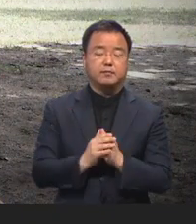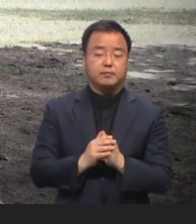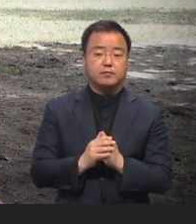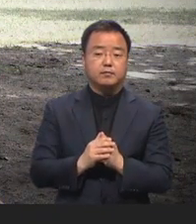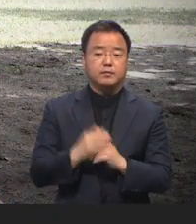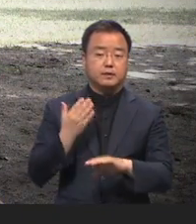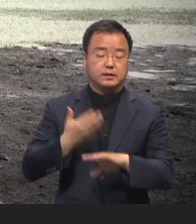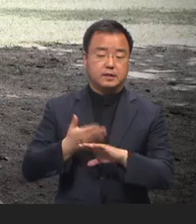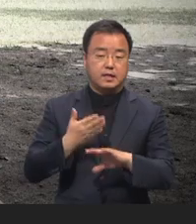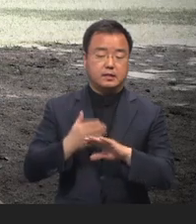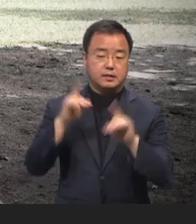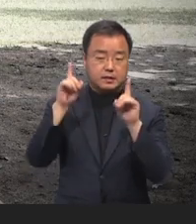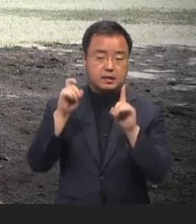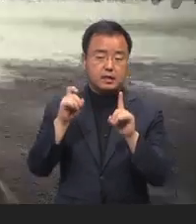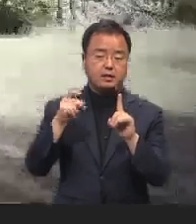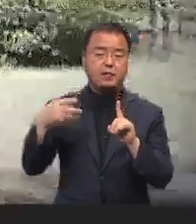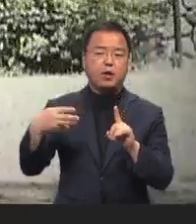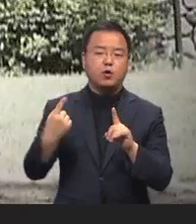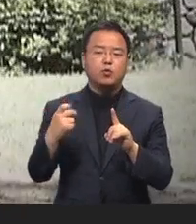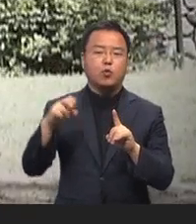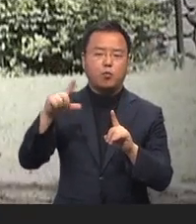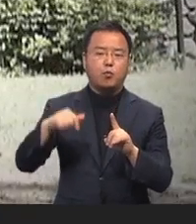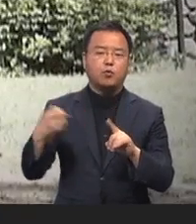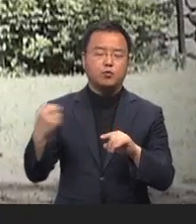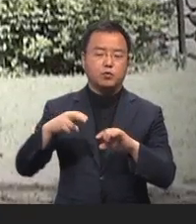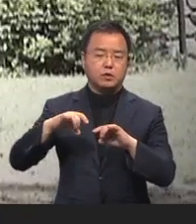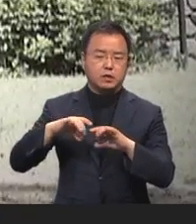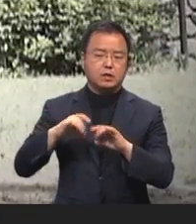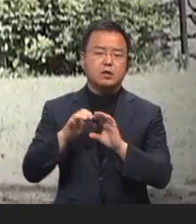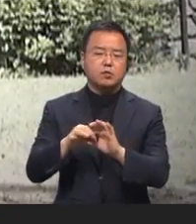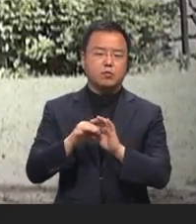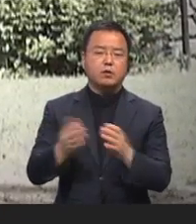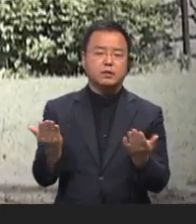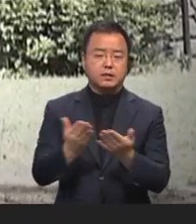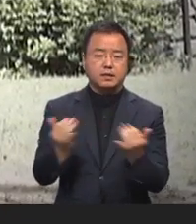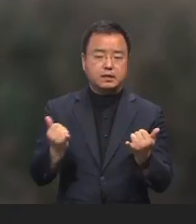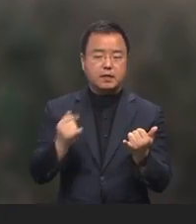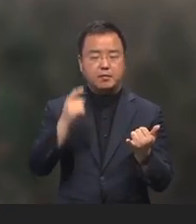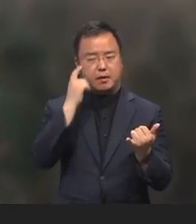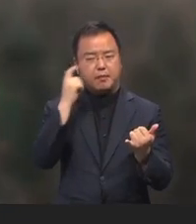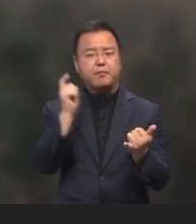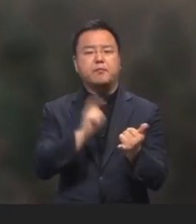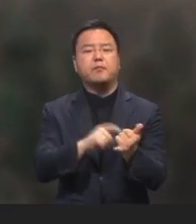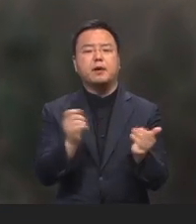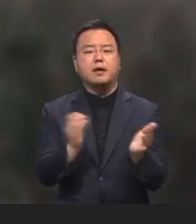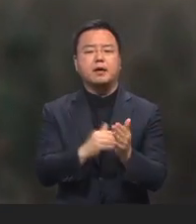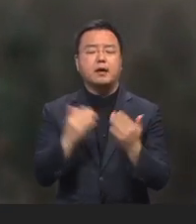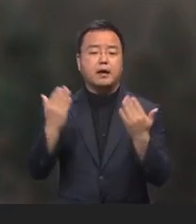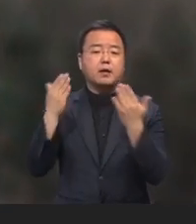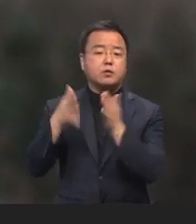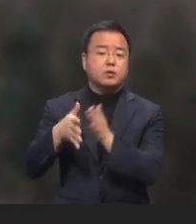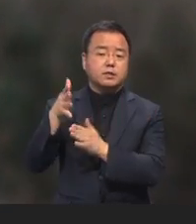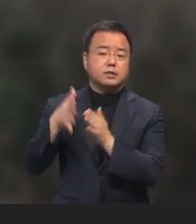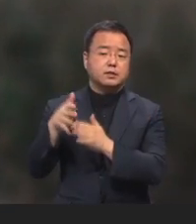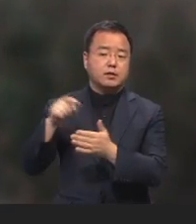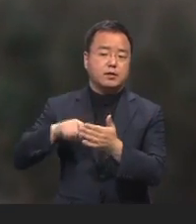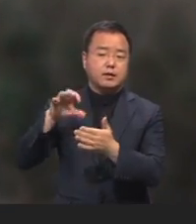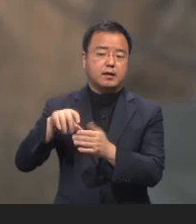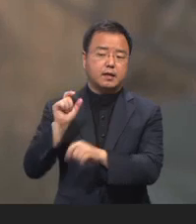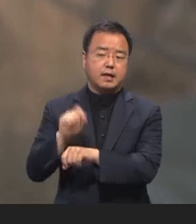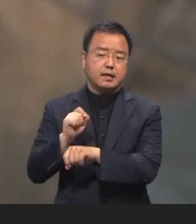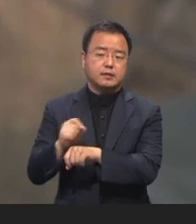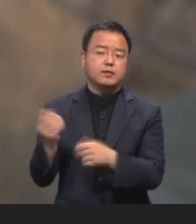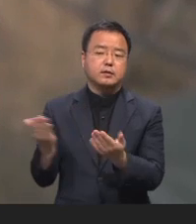토목 부녀와 전기 분야를 담당하고 있는 직원들이 발견됩니다 학교시설 분야의 행정실 직원들을 불러